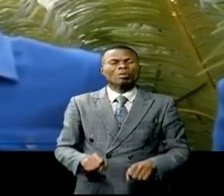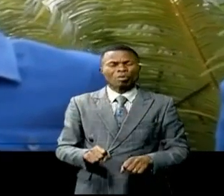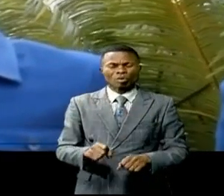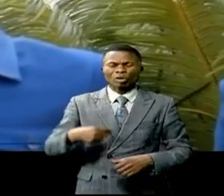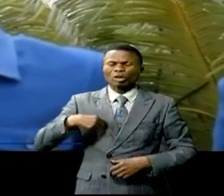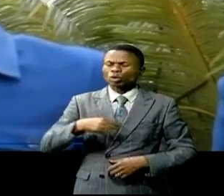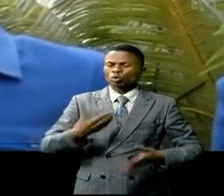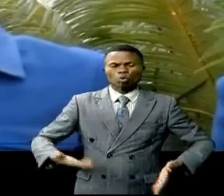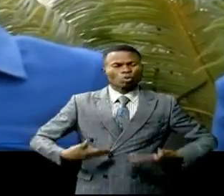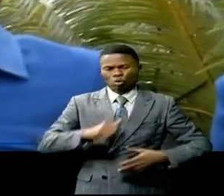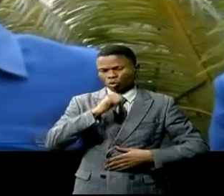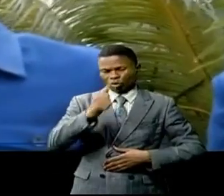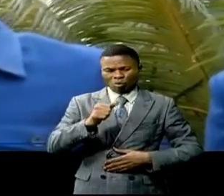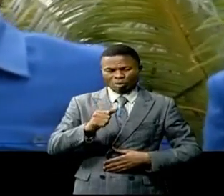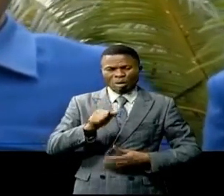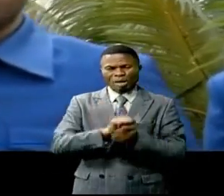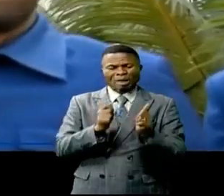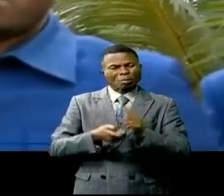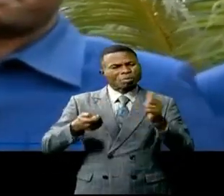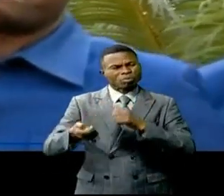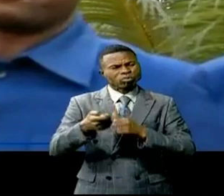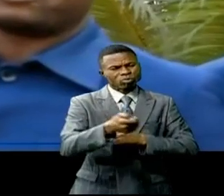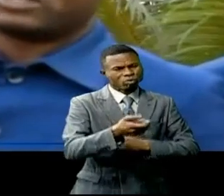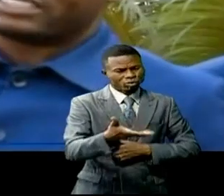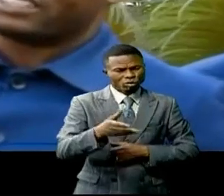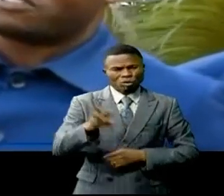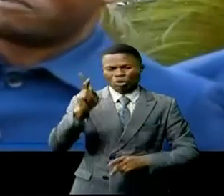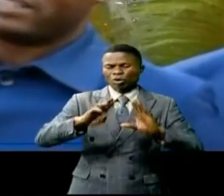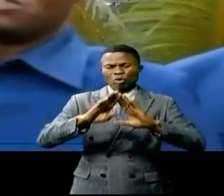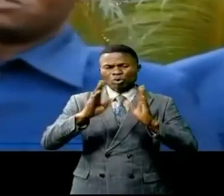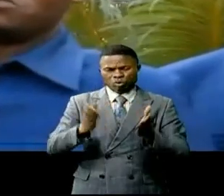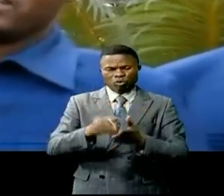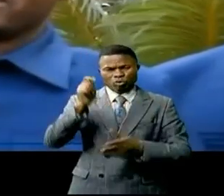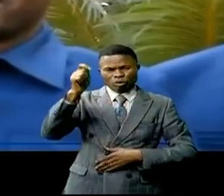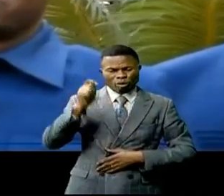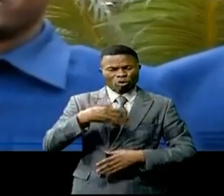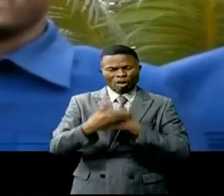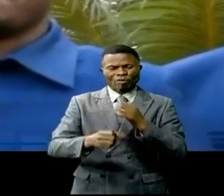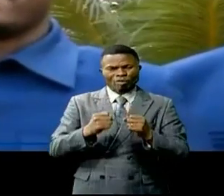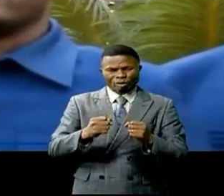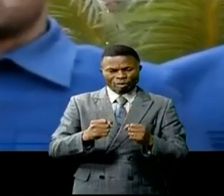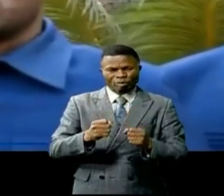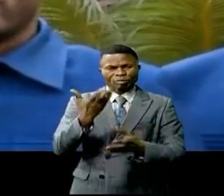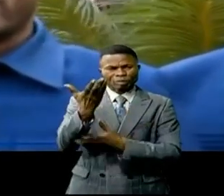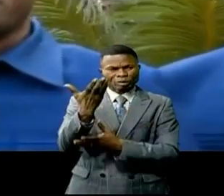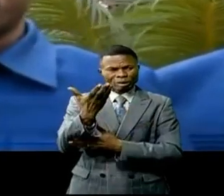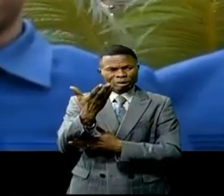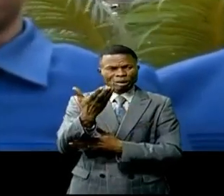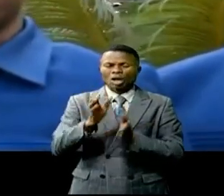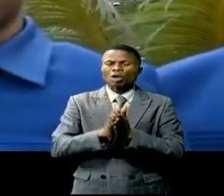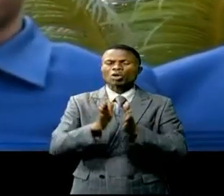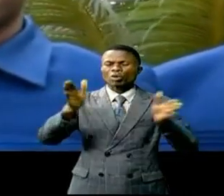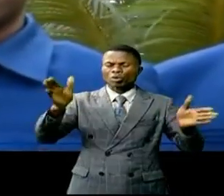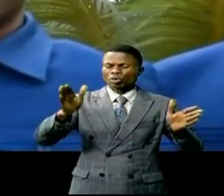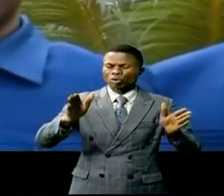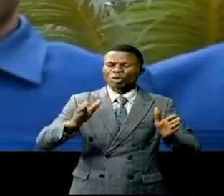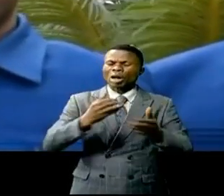déplorer cet acte de barbarie que nos propres forces sont en train de commettre. Nous leur lançons un appel solennel et pathétique